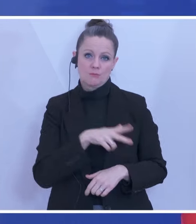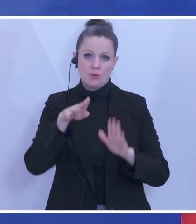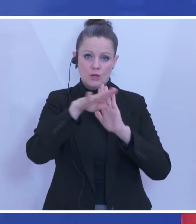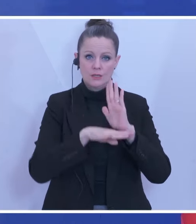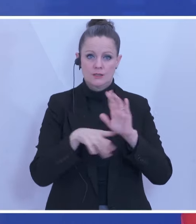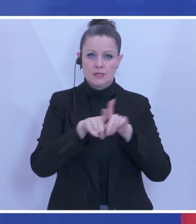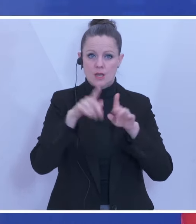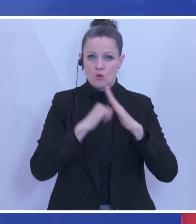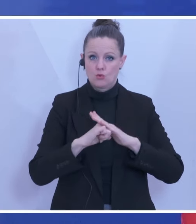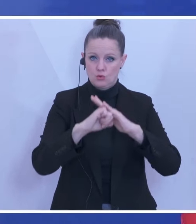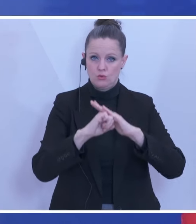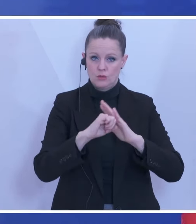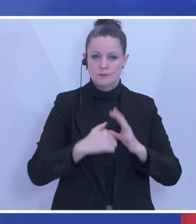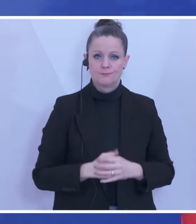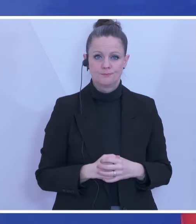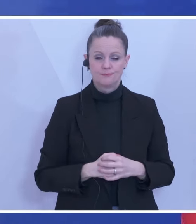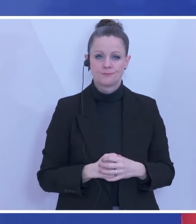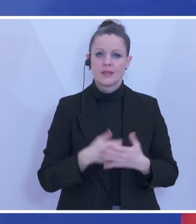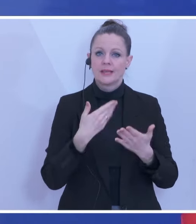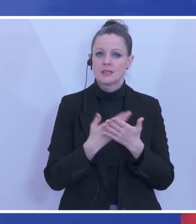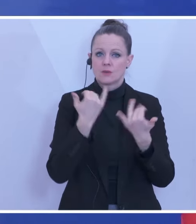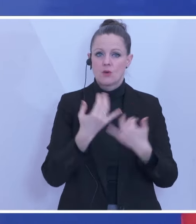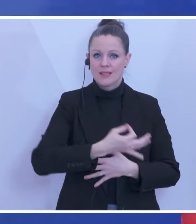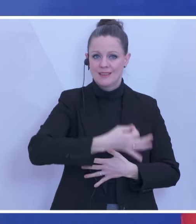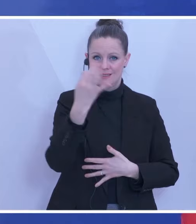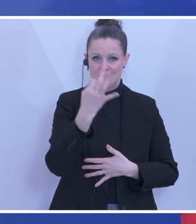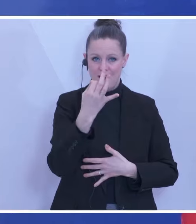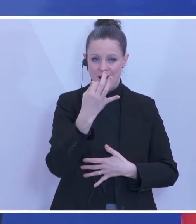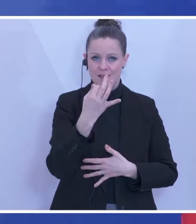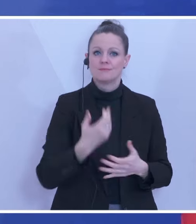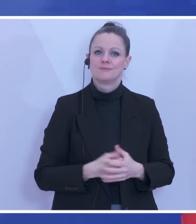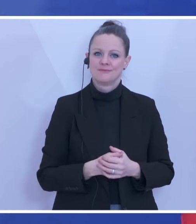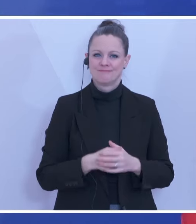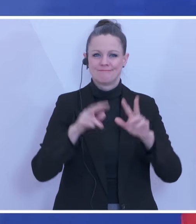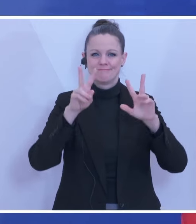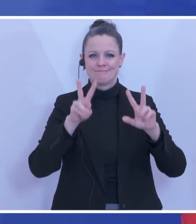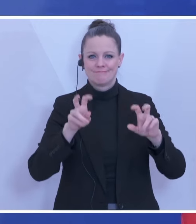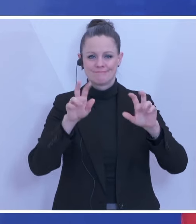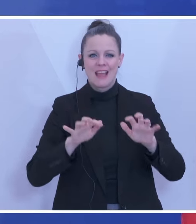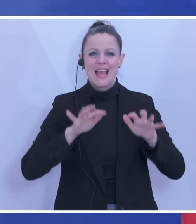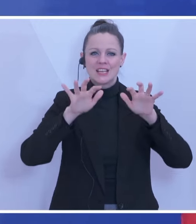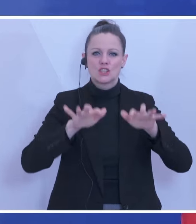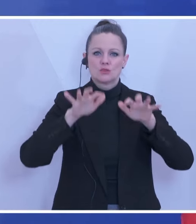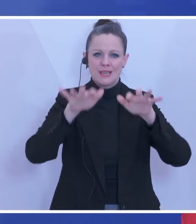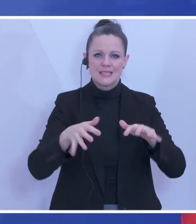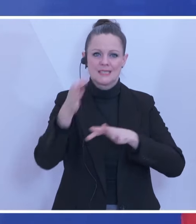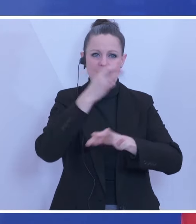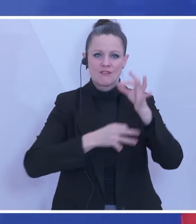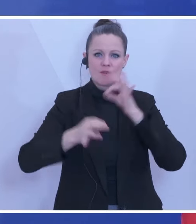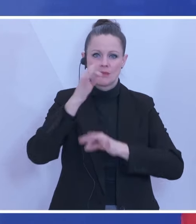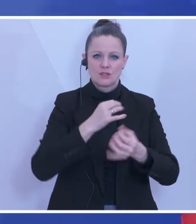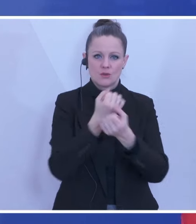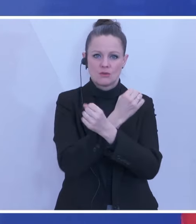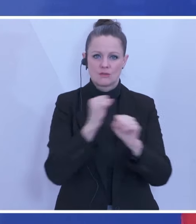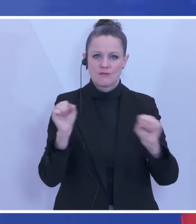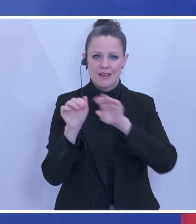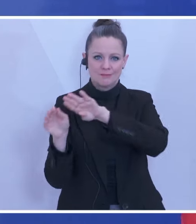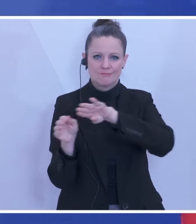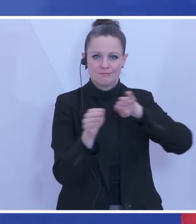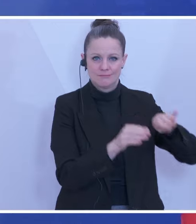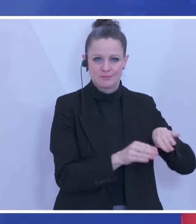unterstützt. Somit ist mit dem heutigen Tag das Gespenst der Informationsfreiheit verbannt und es wird